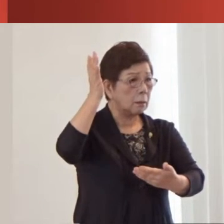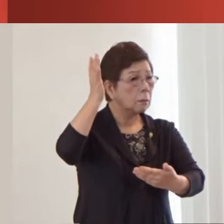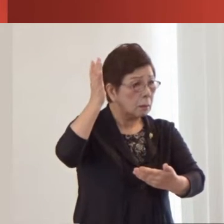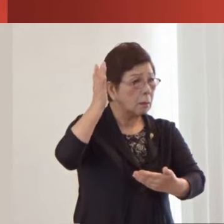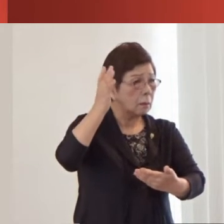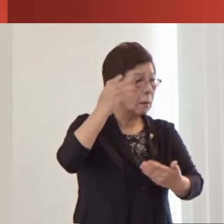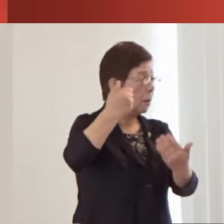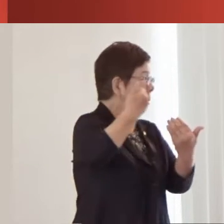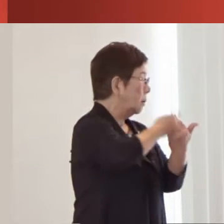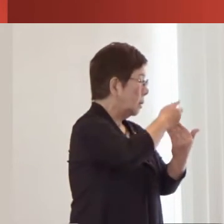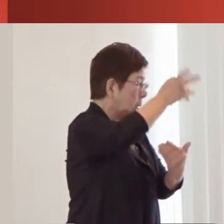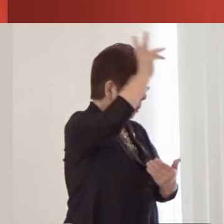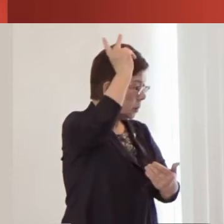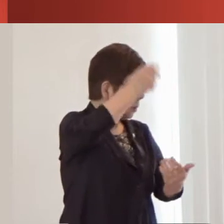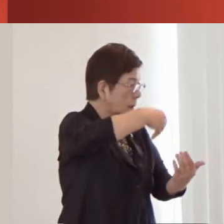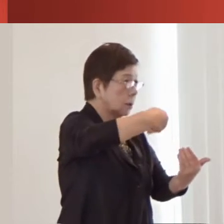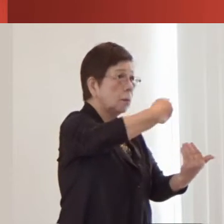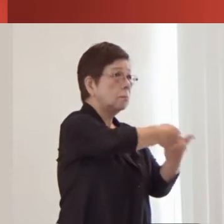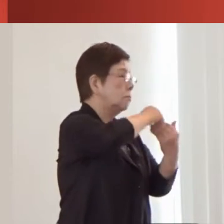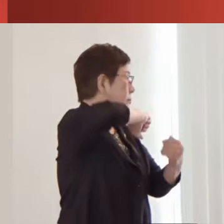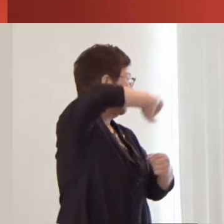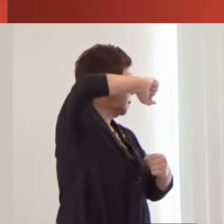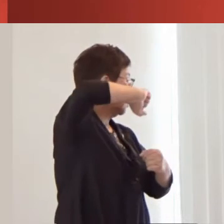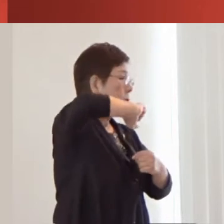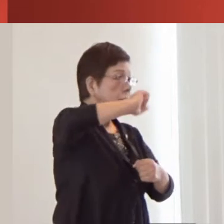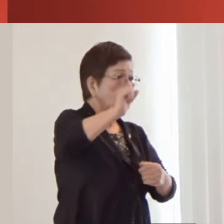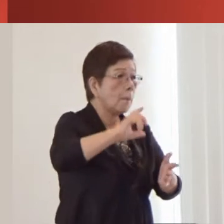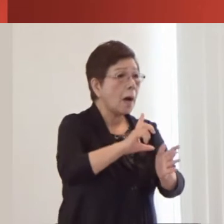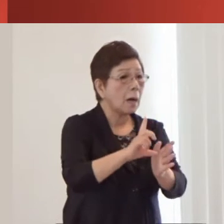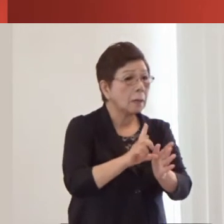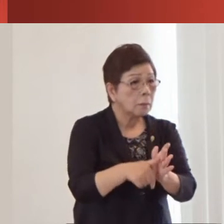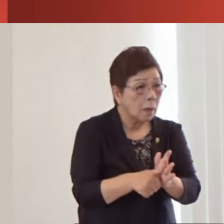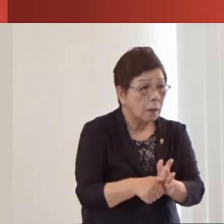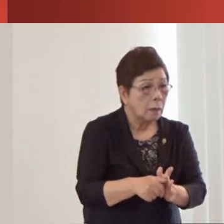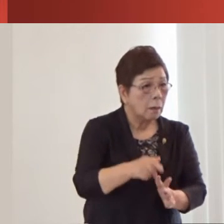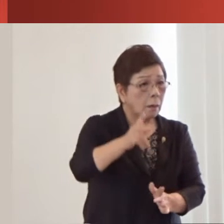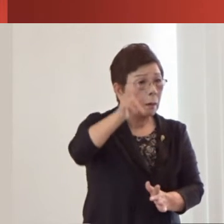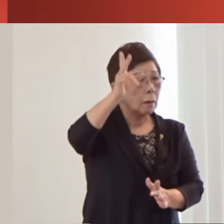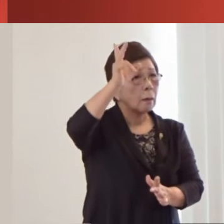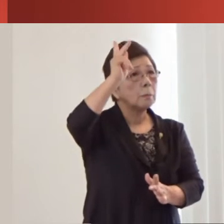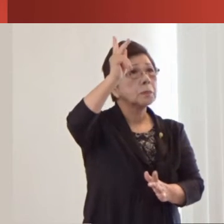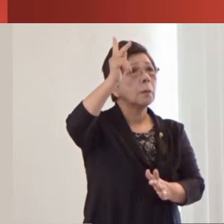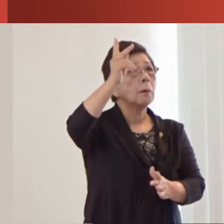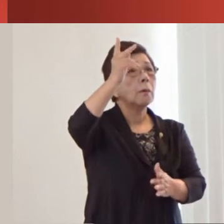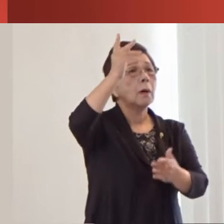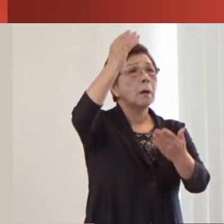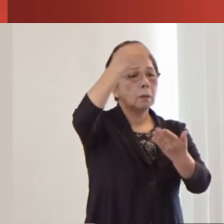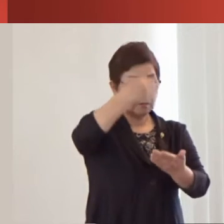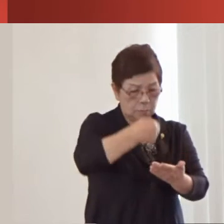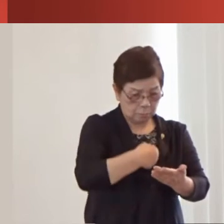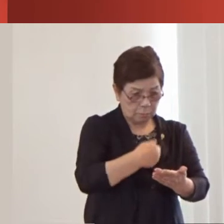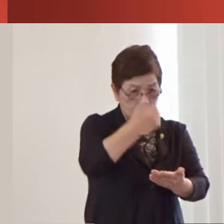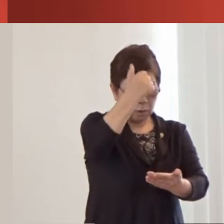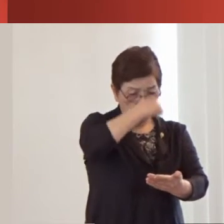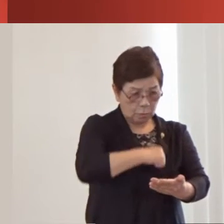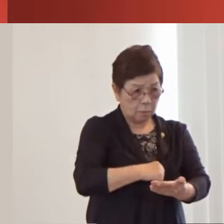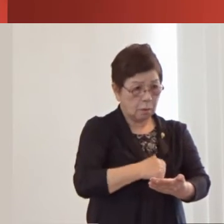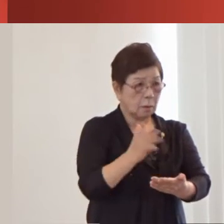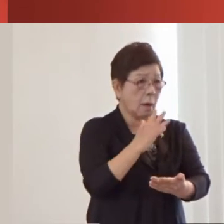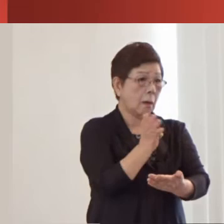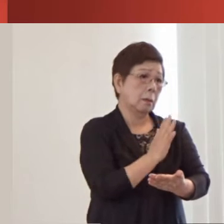背を向けているがために、この神の栄光が私たちのところに届かなくなっておりました